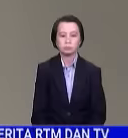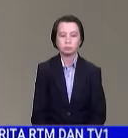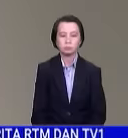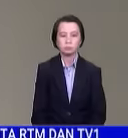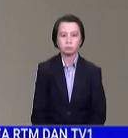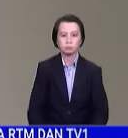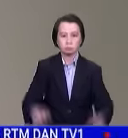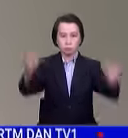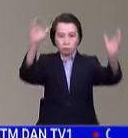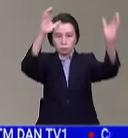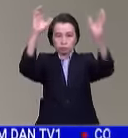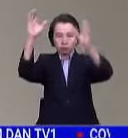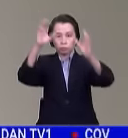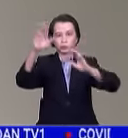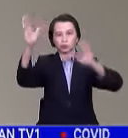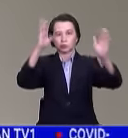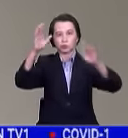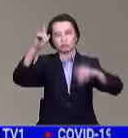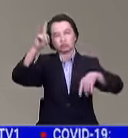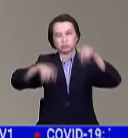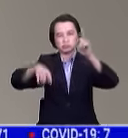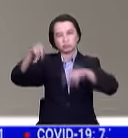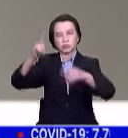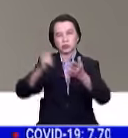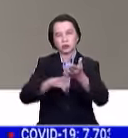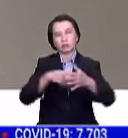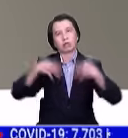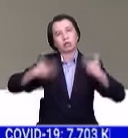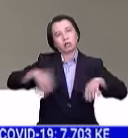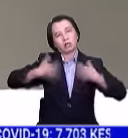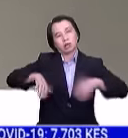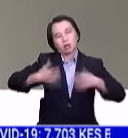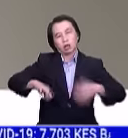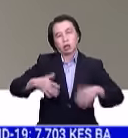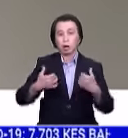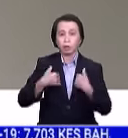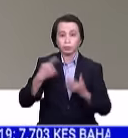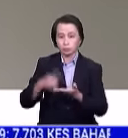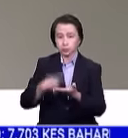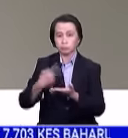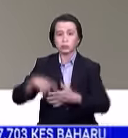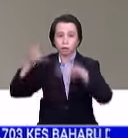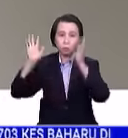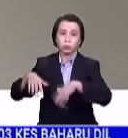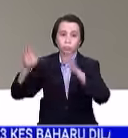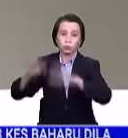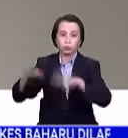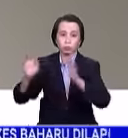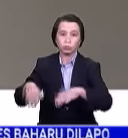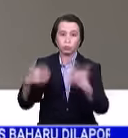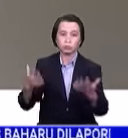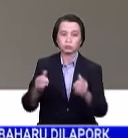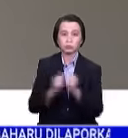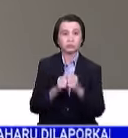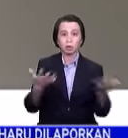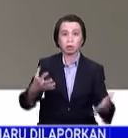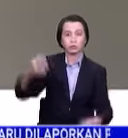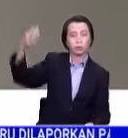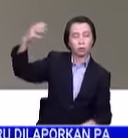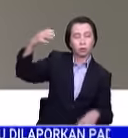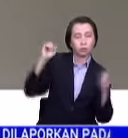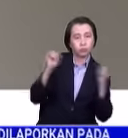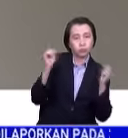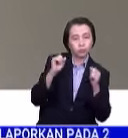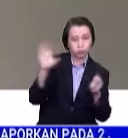Cuaca di Malaysia ketika ini sering tidak menentu. Kadang-kadang panas melampau tapi ada kalanya hujan. Tanpa pendingin hawa, kipas pasti